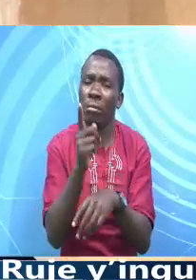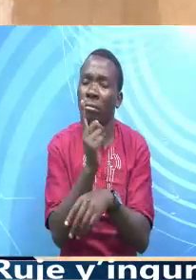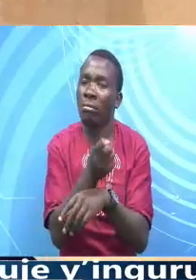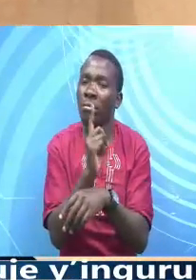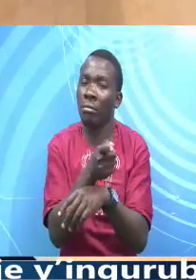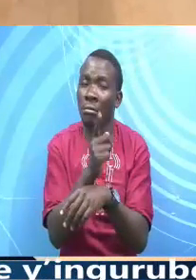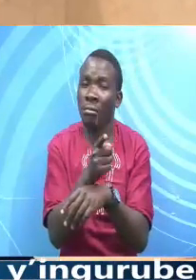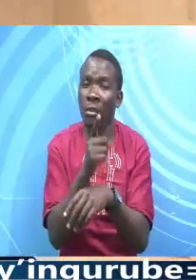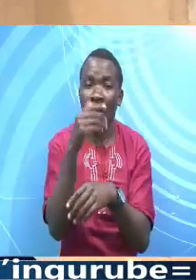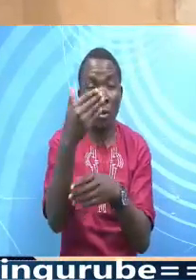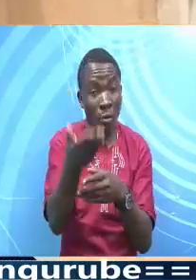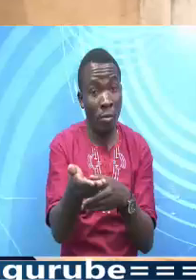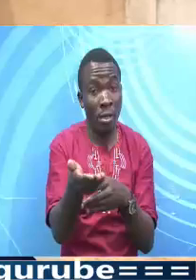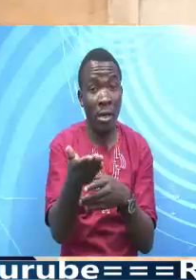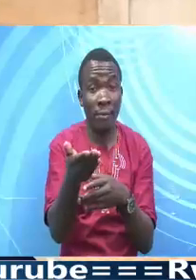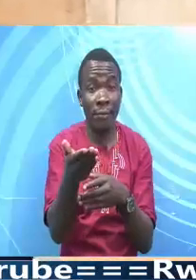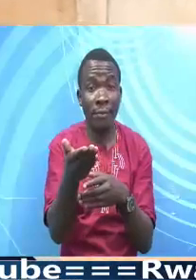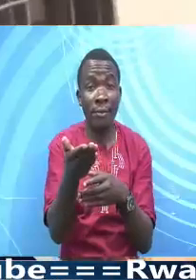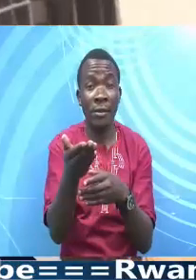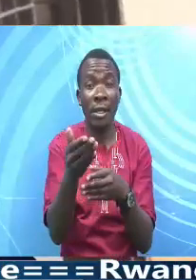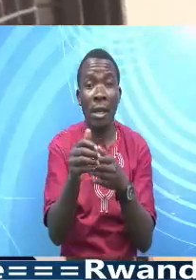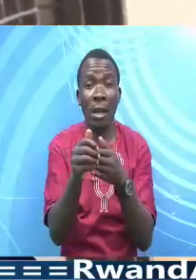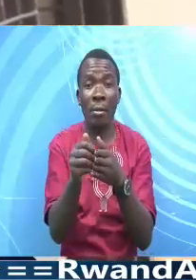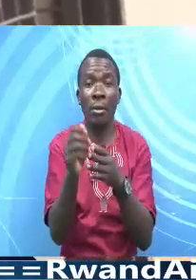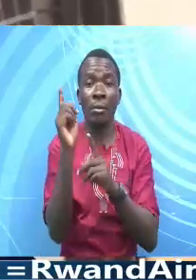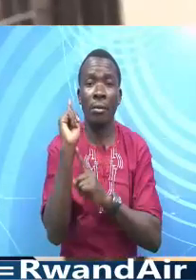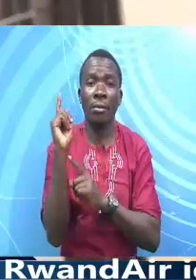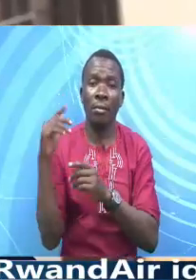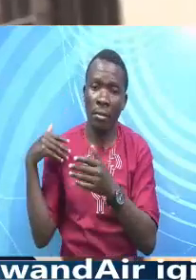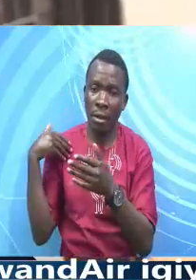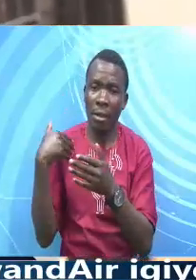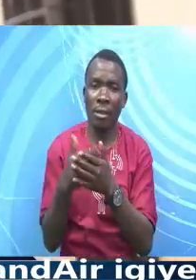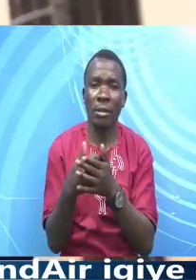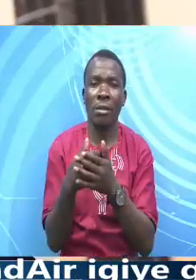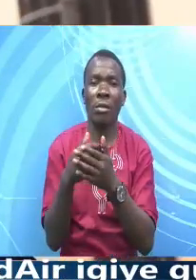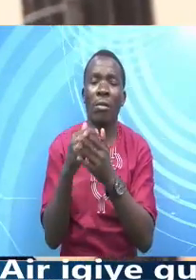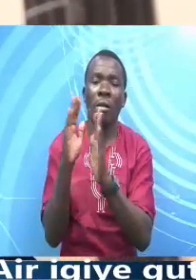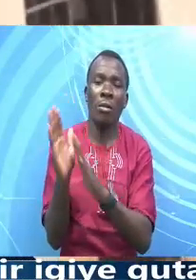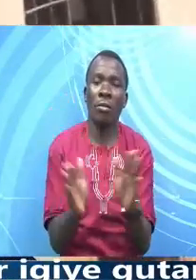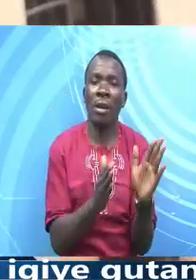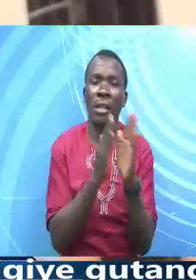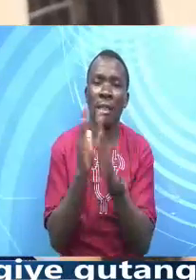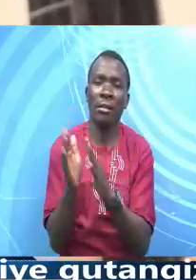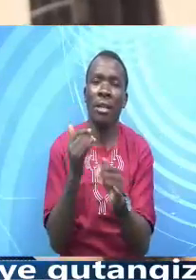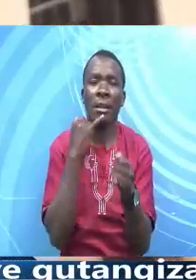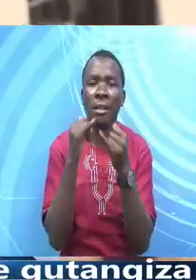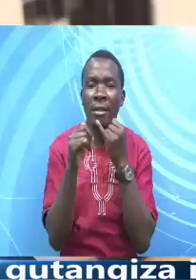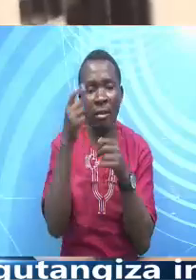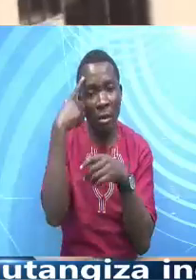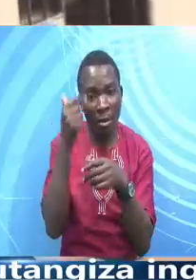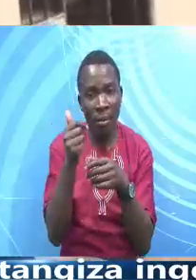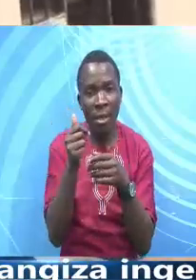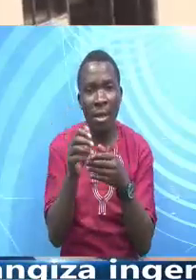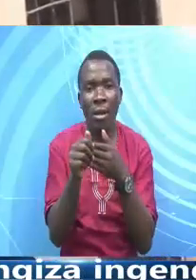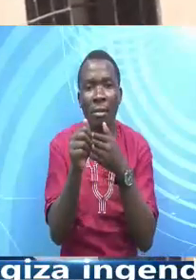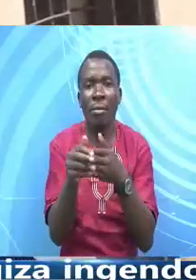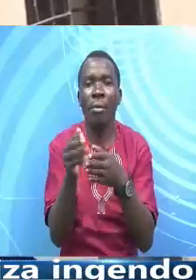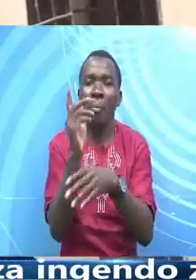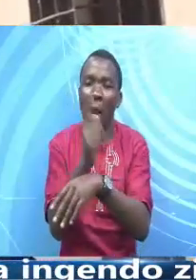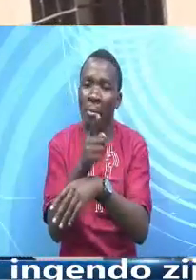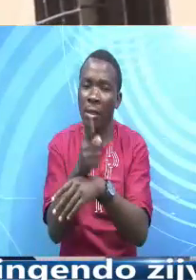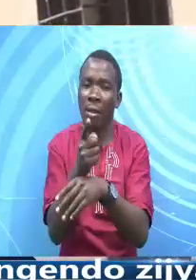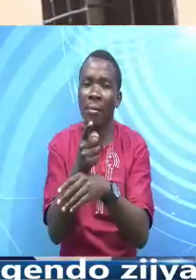ni ukubijya n'ubuyobozi bw'umutekano bwahageze. Ubwo twateguraga iyi nkuru, amwe mu makuru twamenye ni ko ubuyobozi bwamwihanangirije bukamuca manda angana